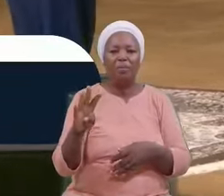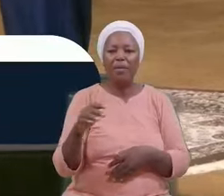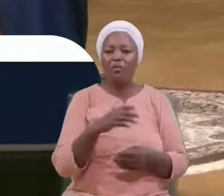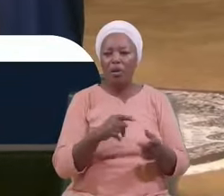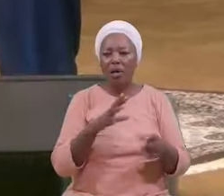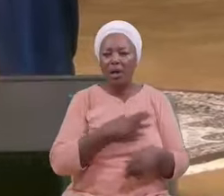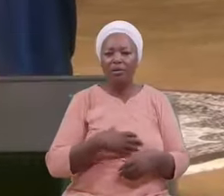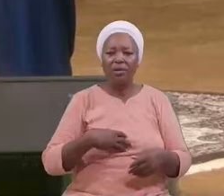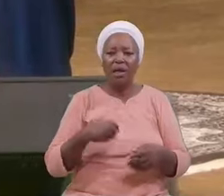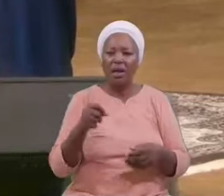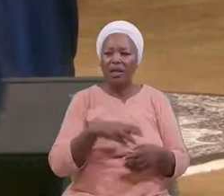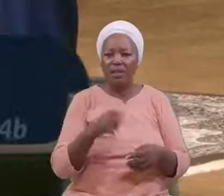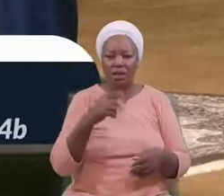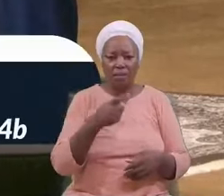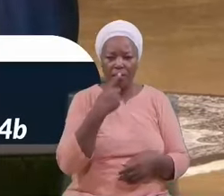Luc 1, 64.